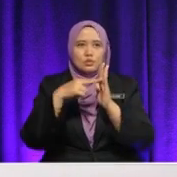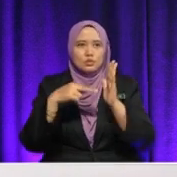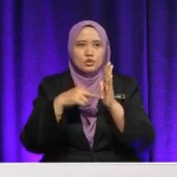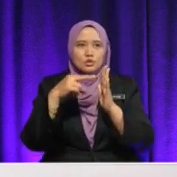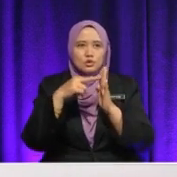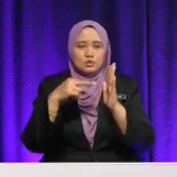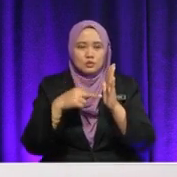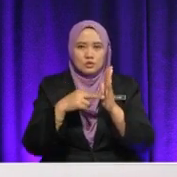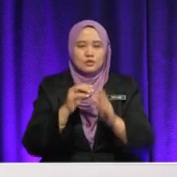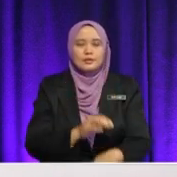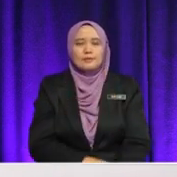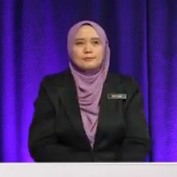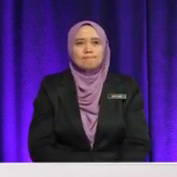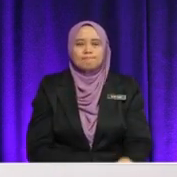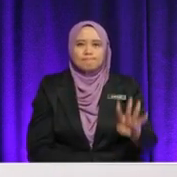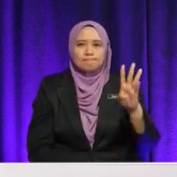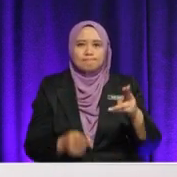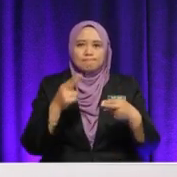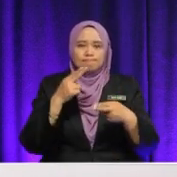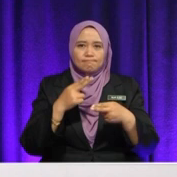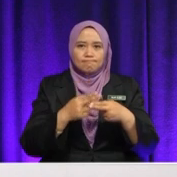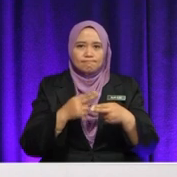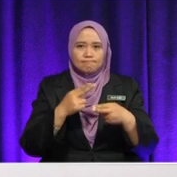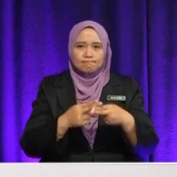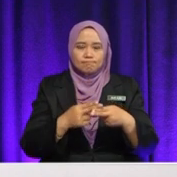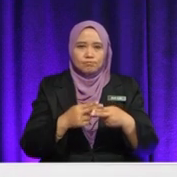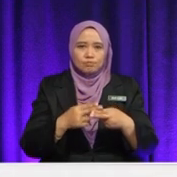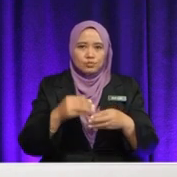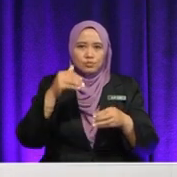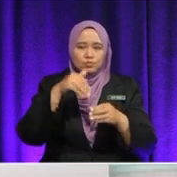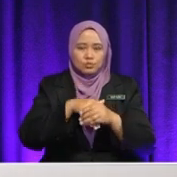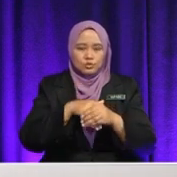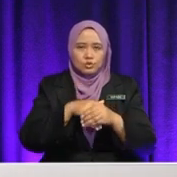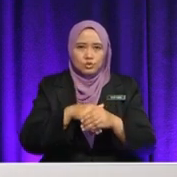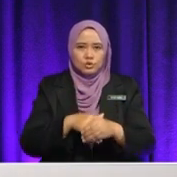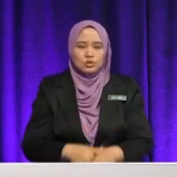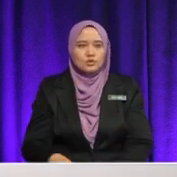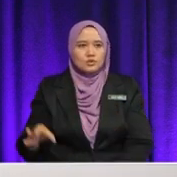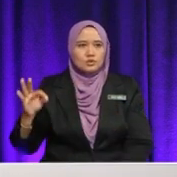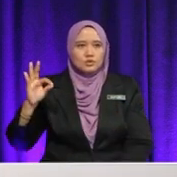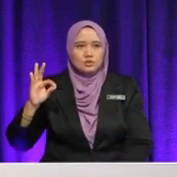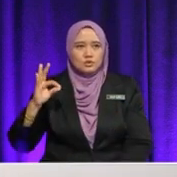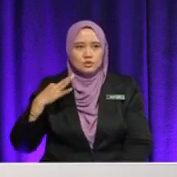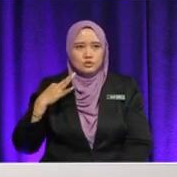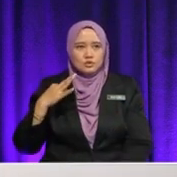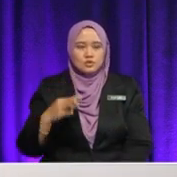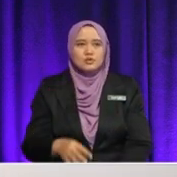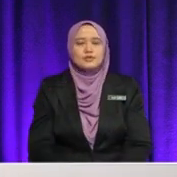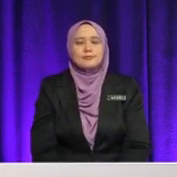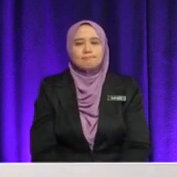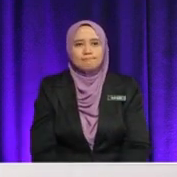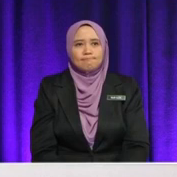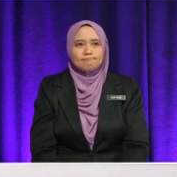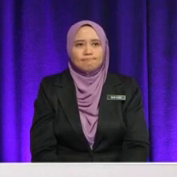kelima champina raye keenam mengundi 7 Firaun di delapan pengumuman keputusan